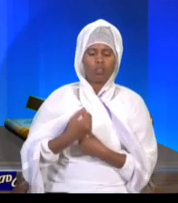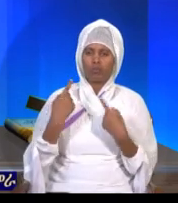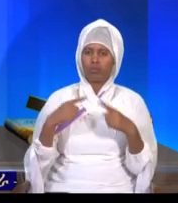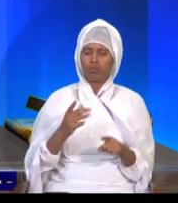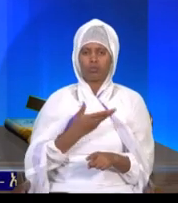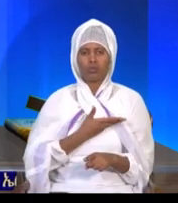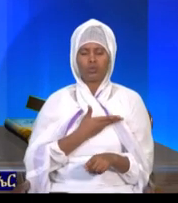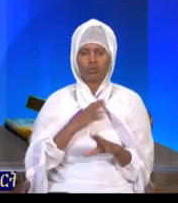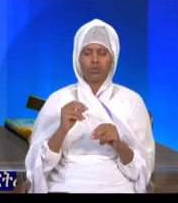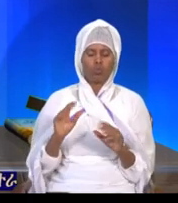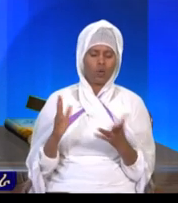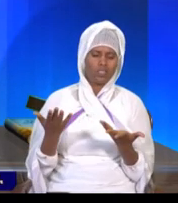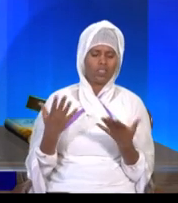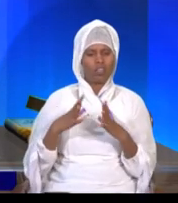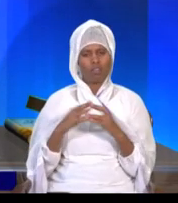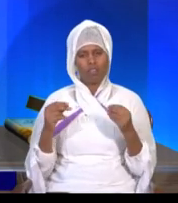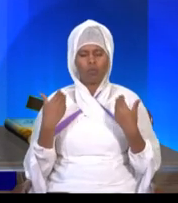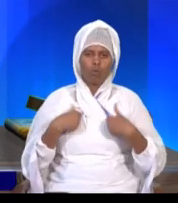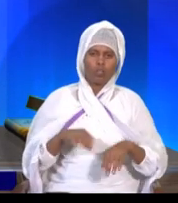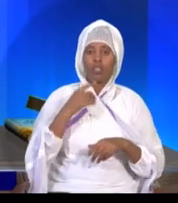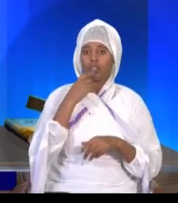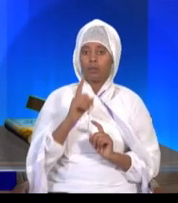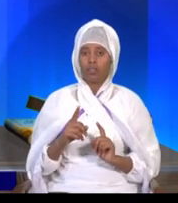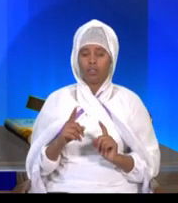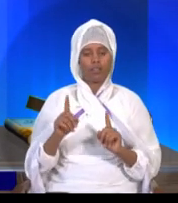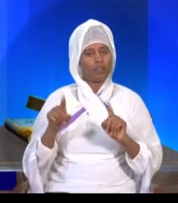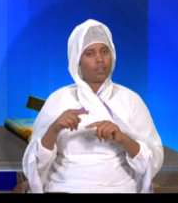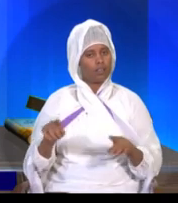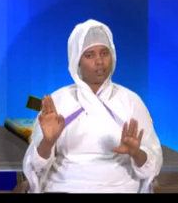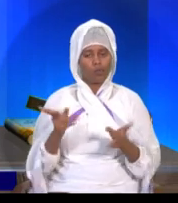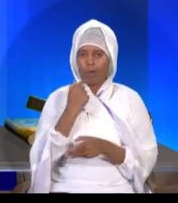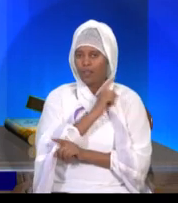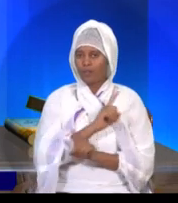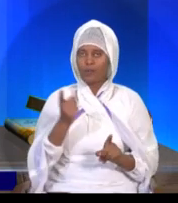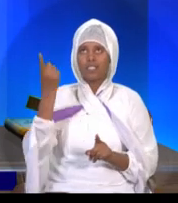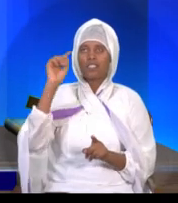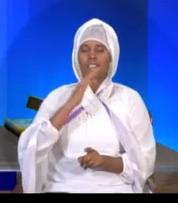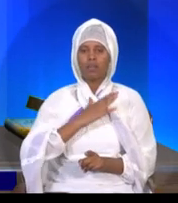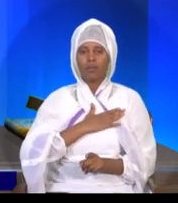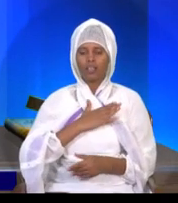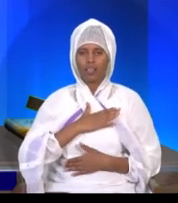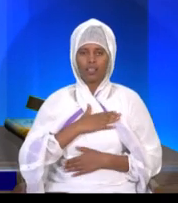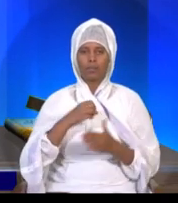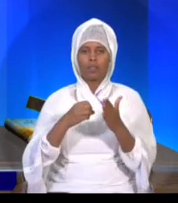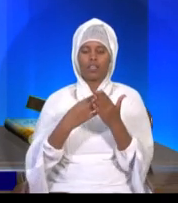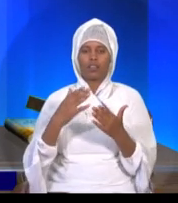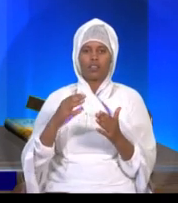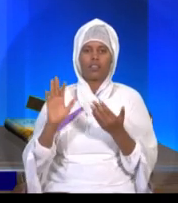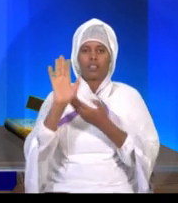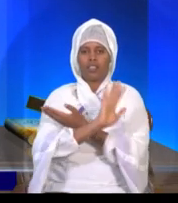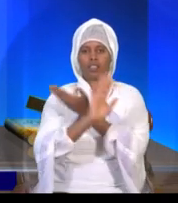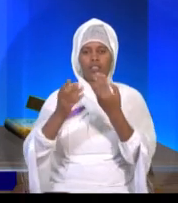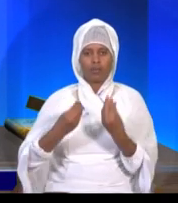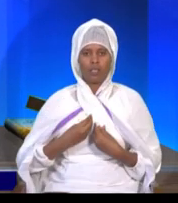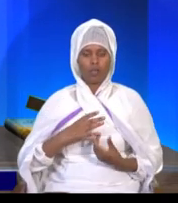ኮ እዩ ብዙሕ ኮ እዩ ኦሮማይ ጠፊአ ኣነስ በቃ ኣይፋሉን እግዚኣብሔር ምክንያት የድሂን ምክንያት ናይ ድሕነት